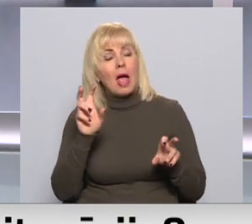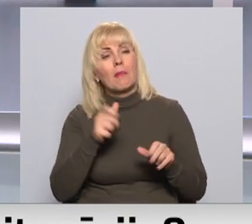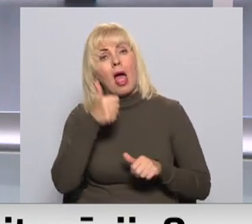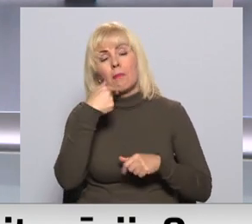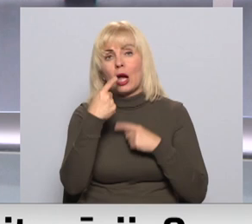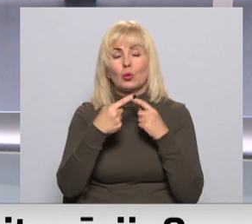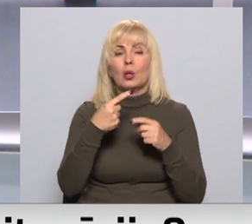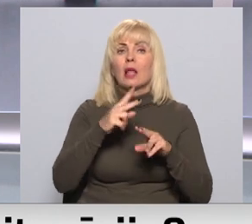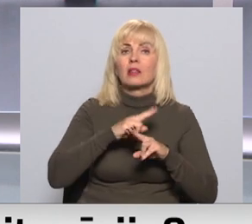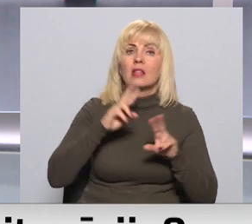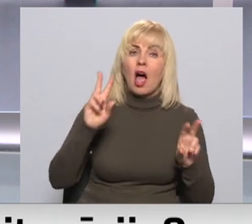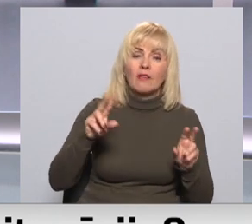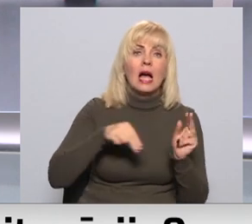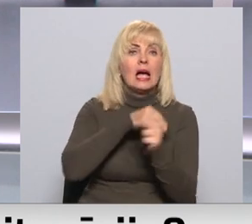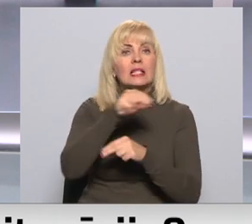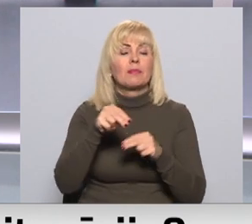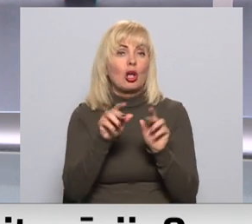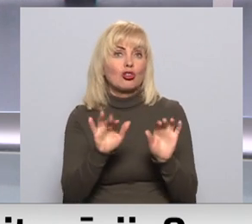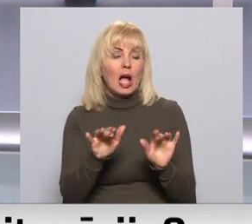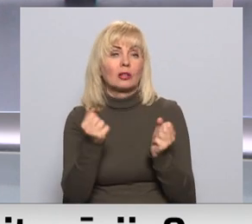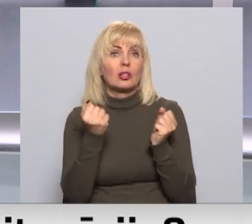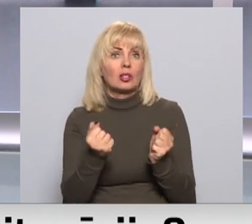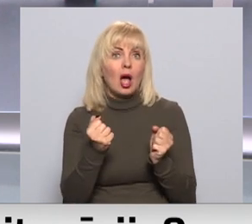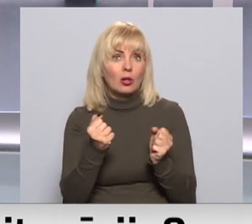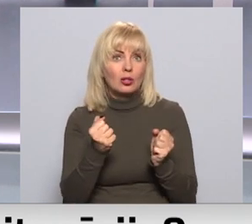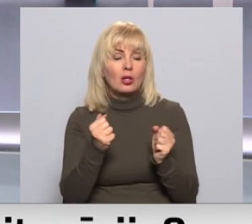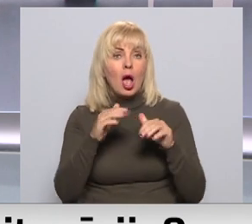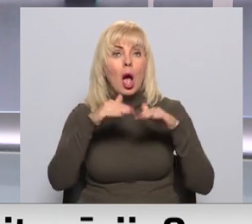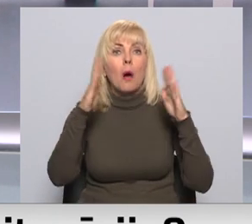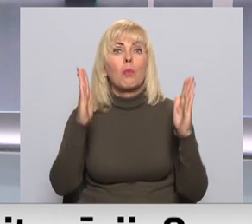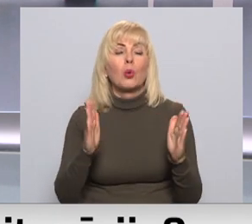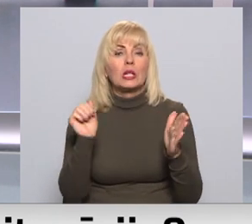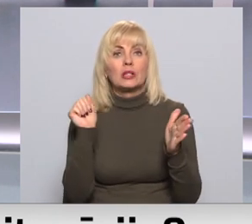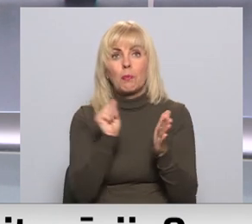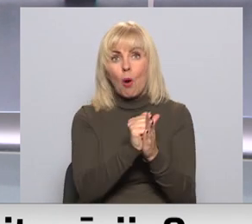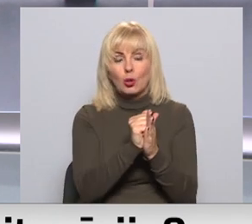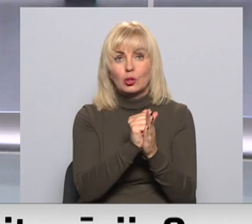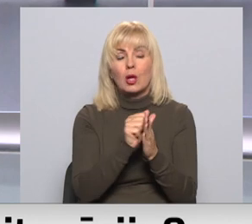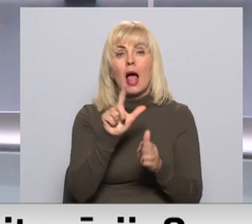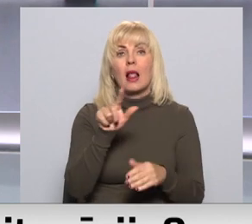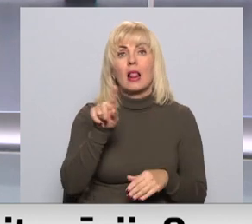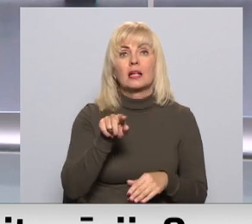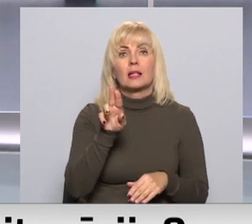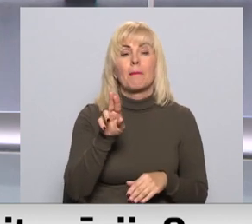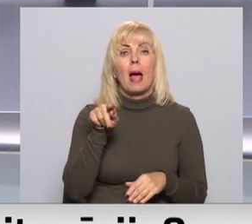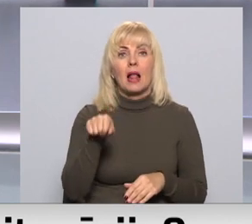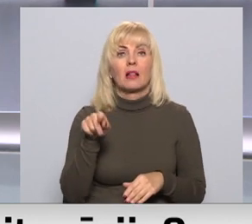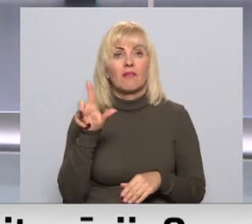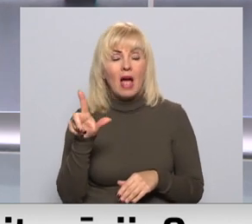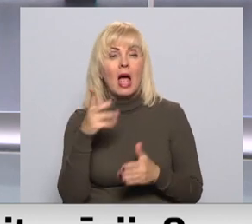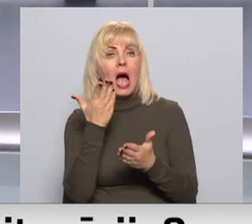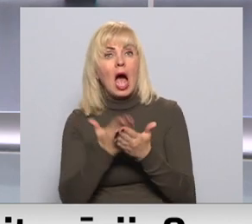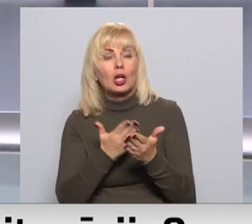nerunāt, spriež arī jaunākajā digitālā satura projekta Būris sērijā, kas publicēta portālā LSM. Par argumentiem